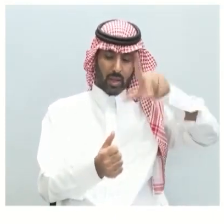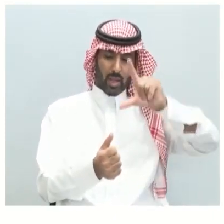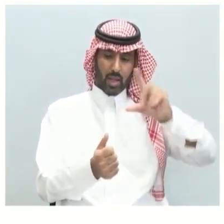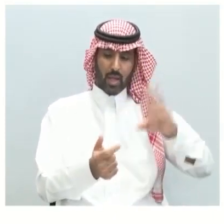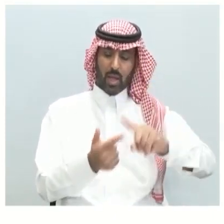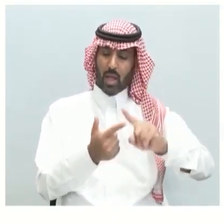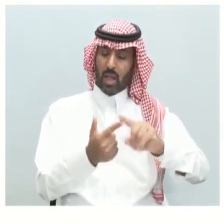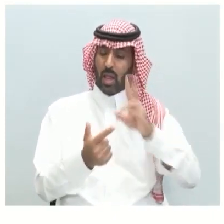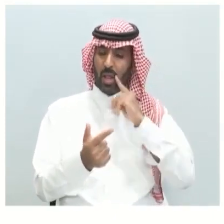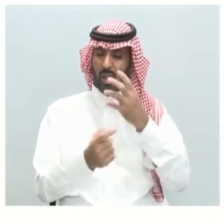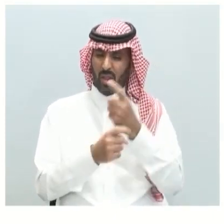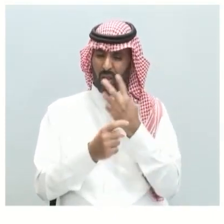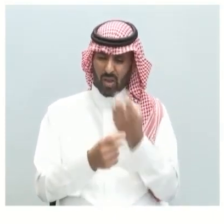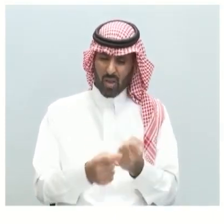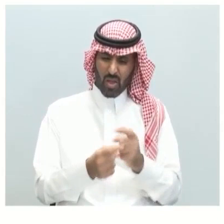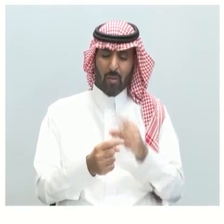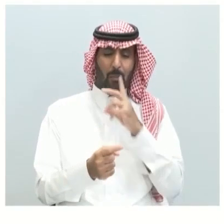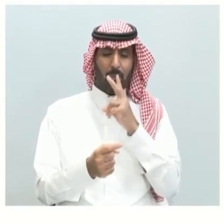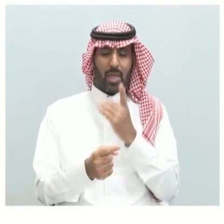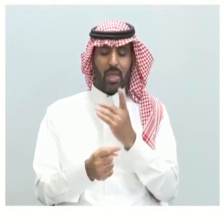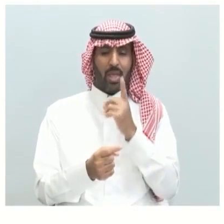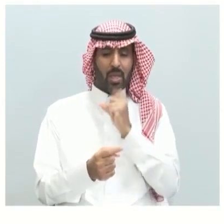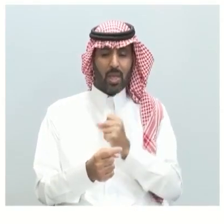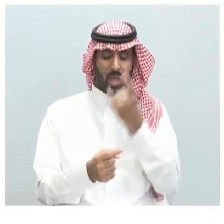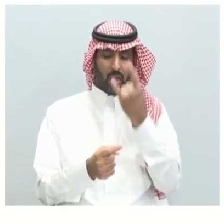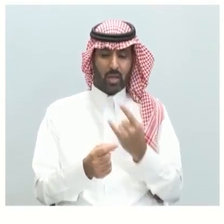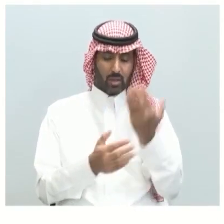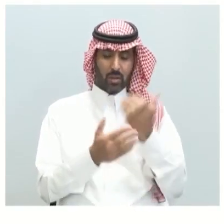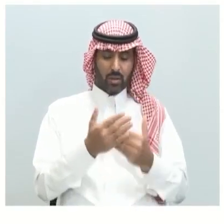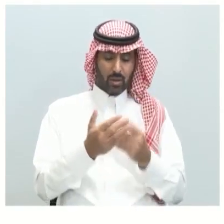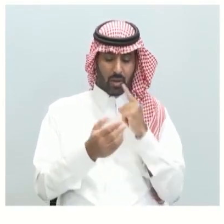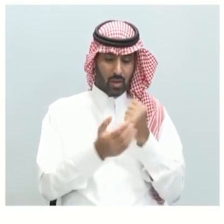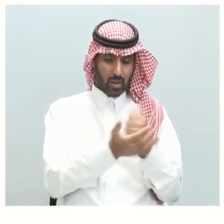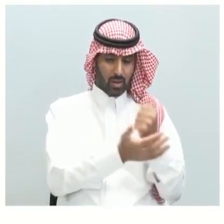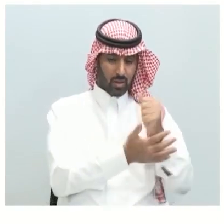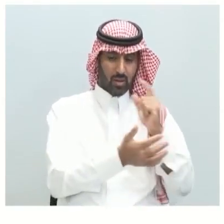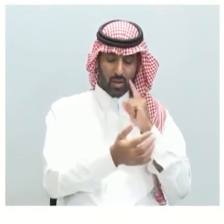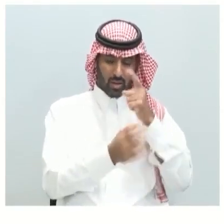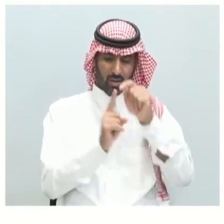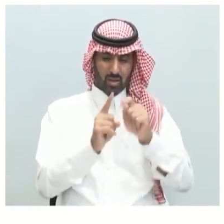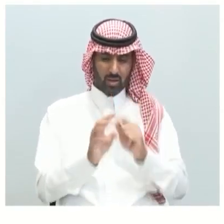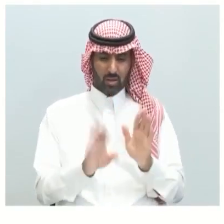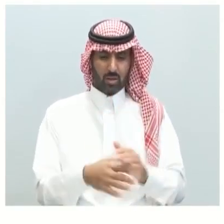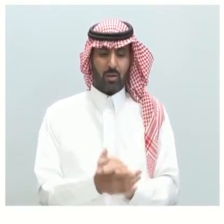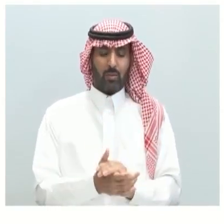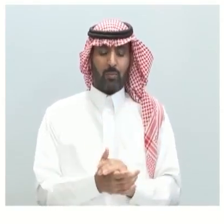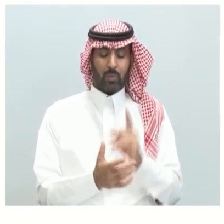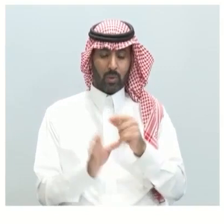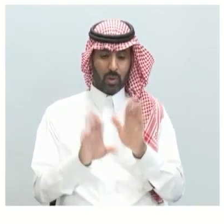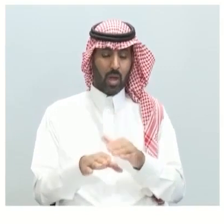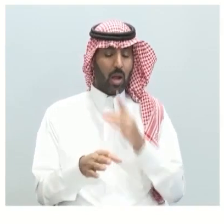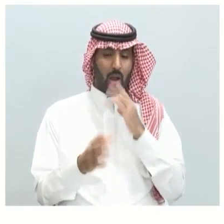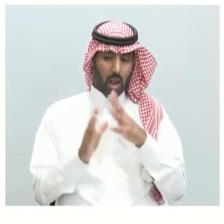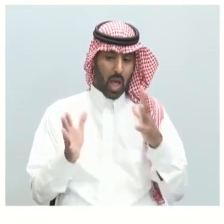والضغوط 110 على 440 ستحذف الكيلو باسكال ايضا درجه الحراره ستحذف سيتبقى لدي وحده